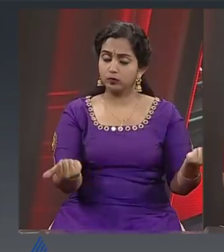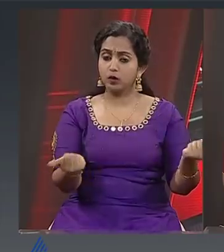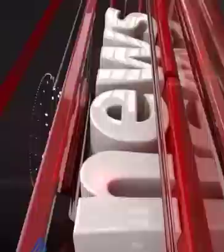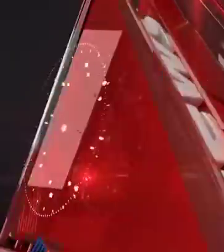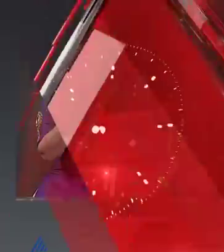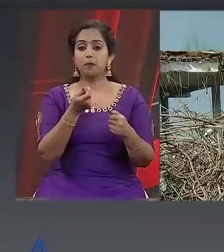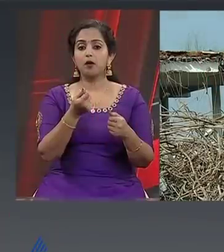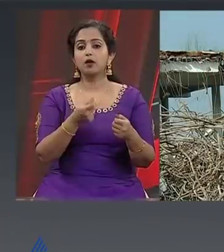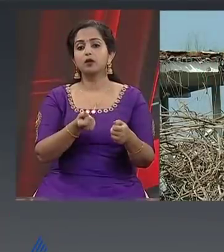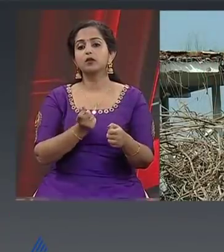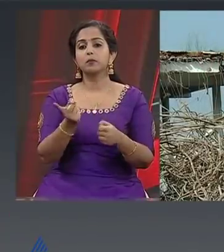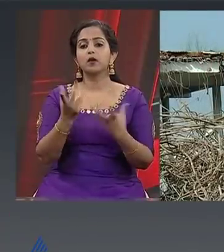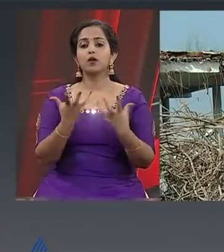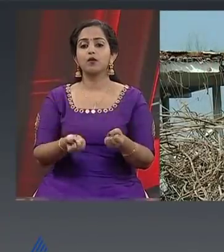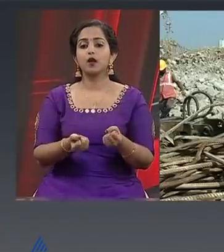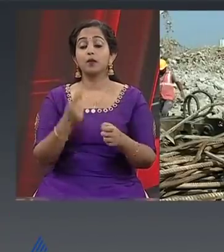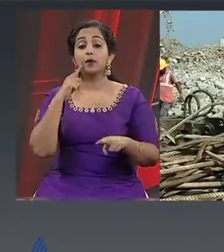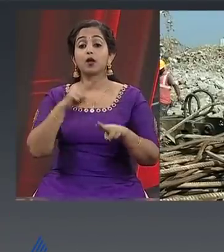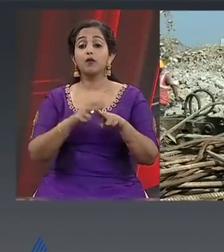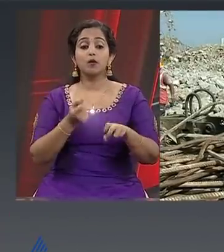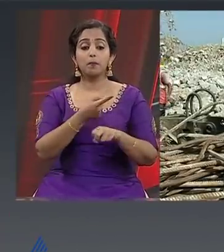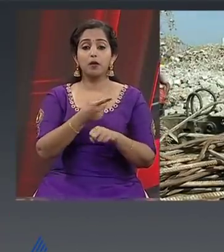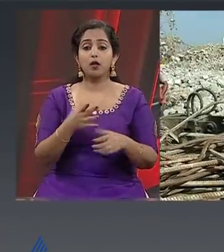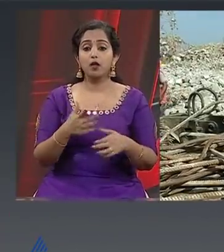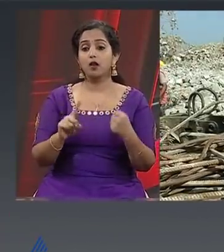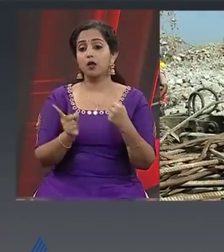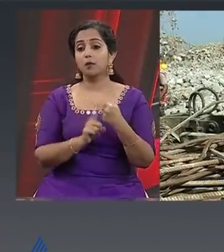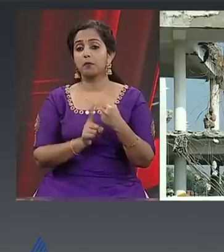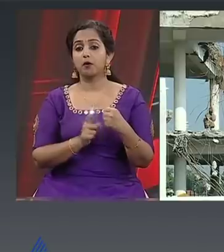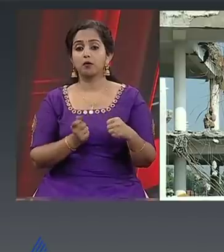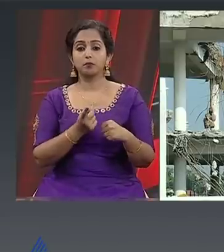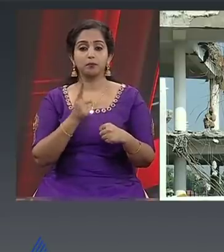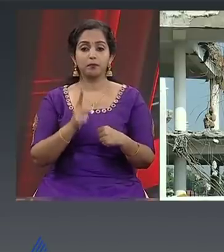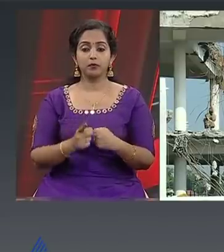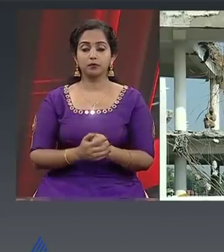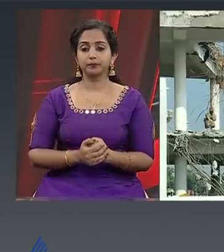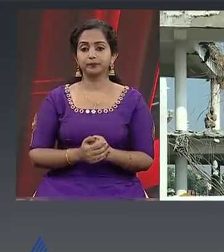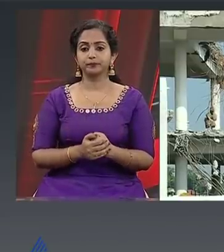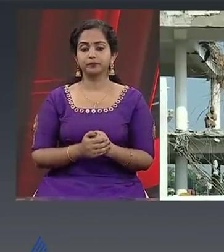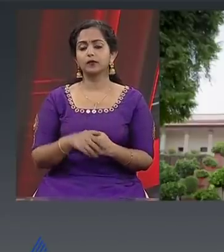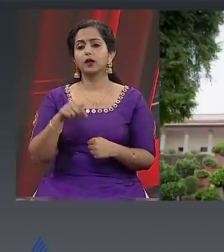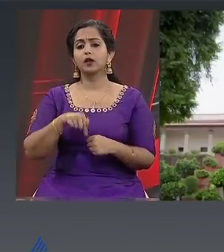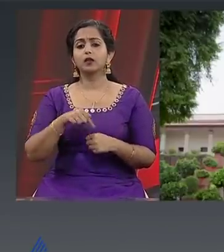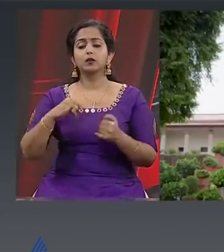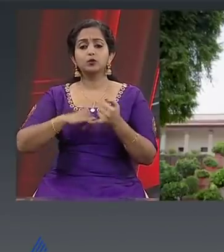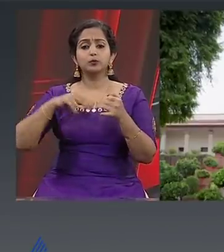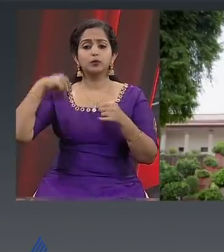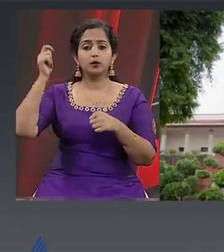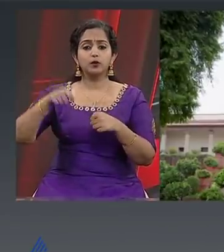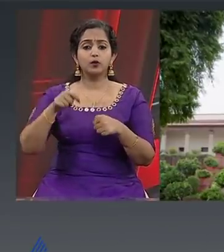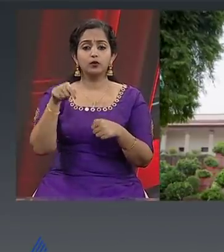റിക്കവറിക്ക് ഉത്തരവിടും എന്നും കോടതി വ്യക്തമാക്കി. വിവരങ്ങളുമായി പി ആർ സുനിൽ ചേരുന്നു. സുനിൽ, ഇന്ന് ഏത് സാഹചര്യത്തിലാണ് സുപ്രീംകോടതി ഈ